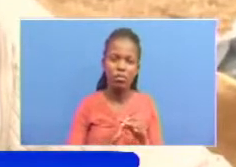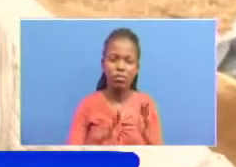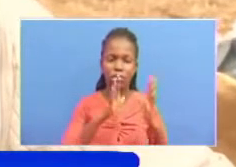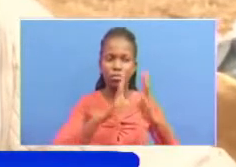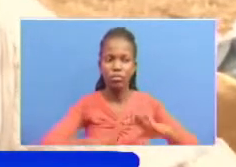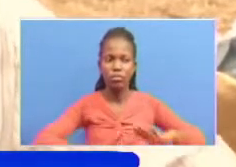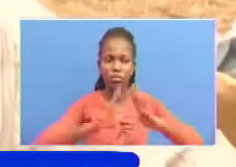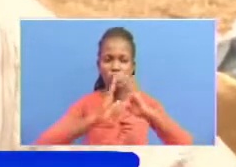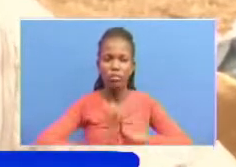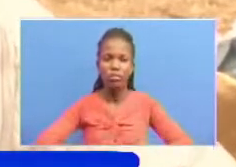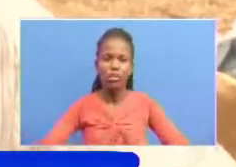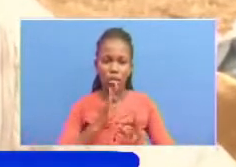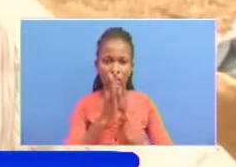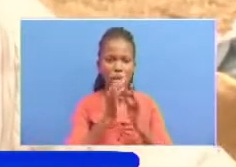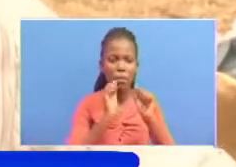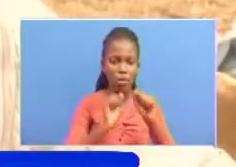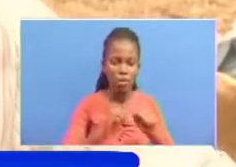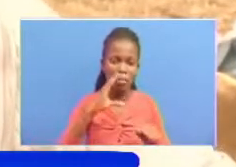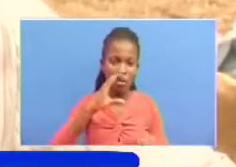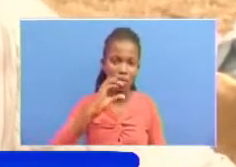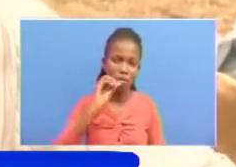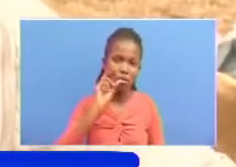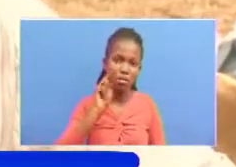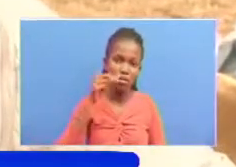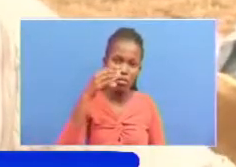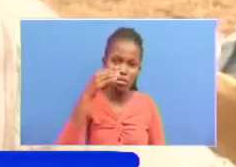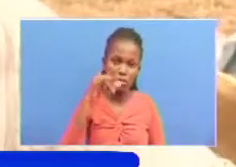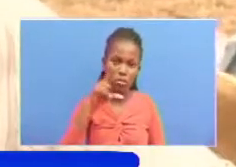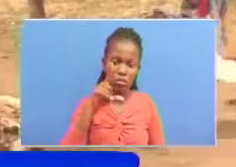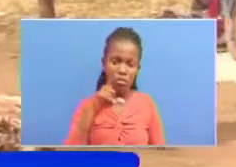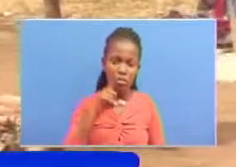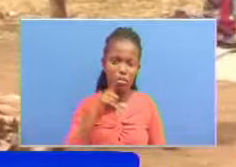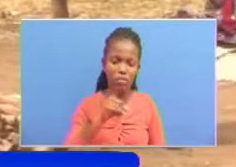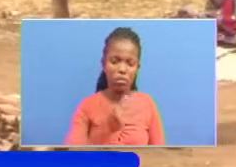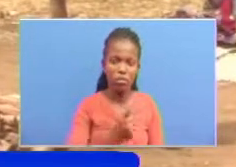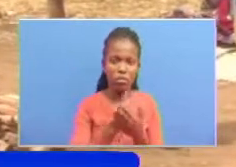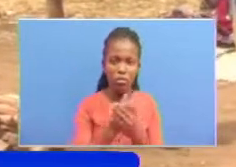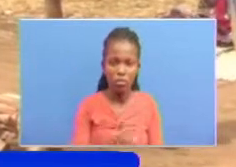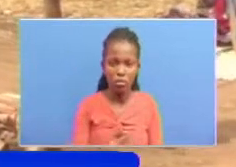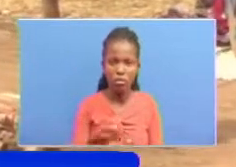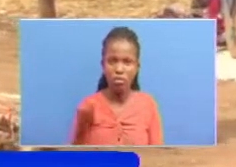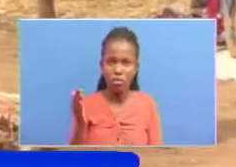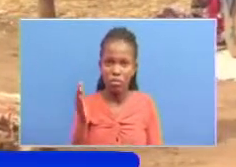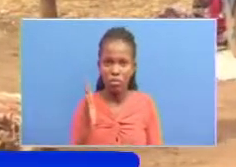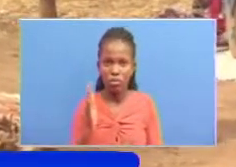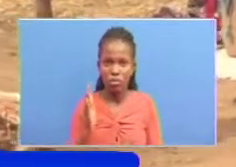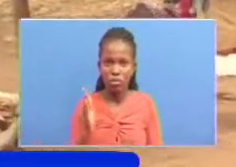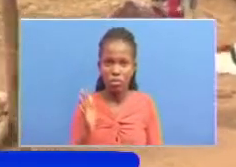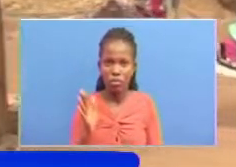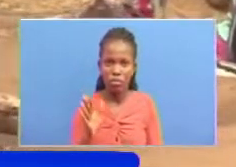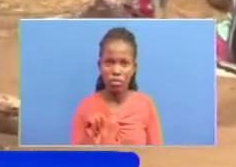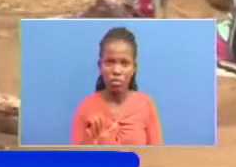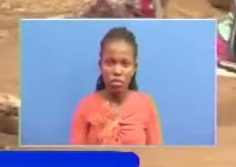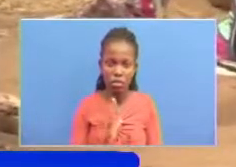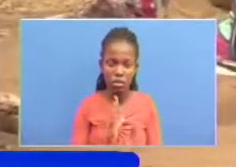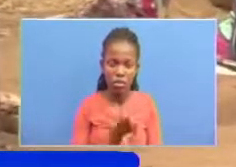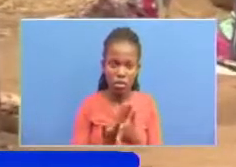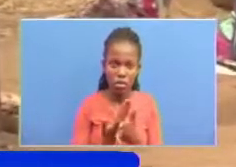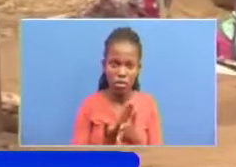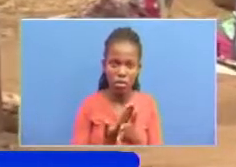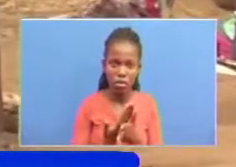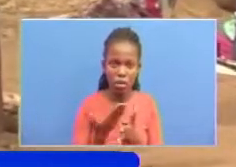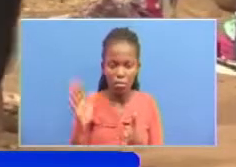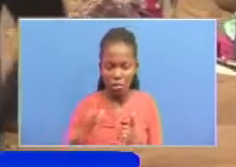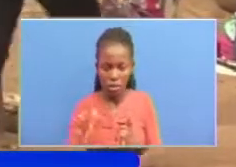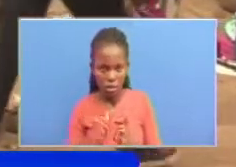kedo eba tona kaka kanzu ya ilo mana upo wa anduazu. Mwema inaena umanda miana ute wa musei watala kenda matone kutandika sindusio